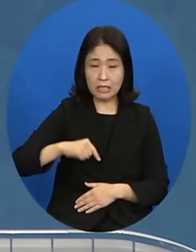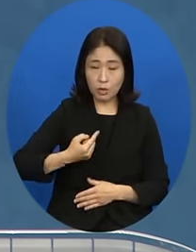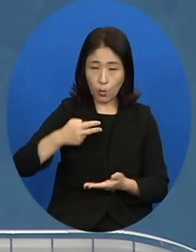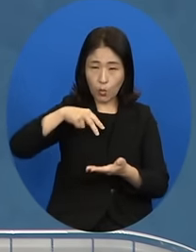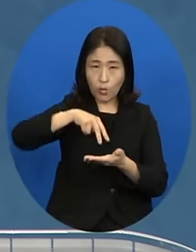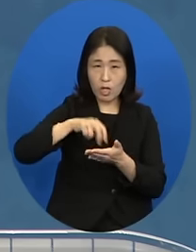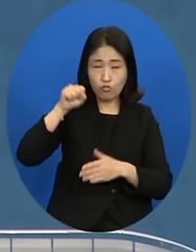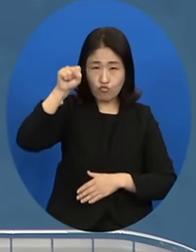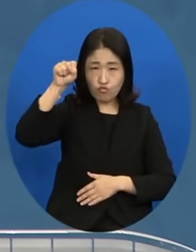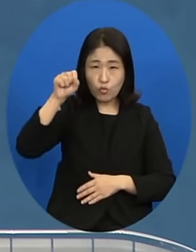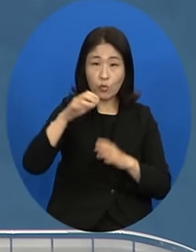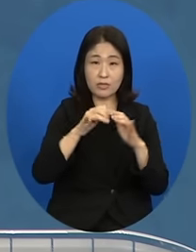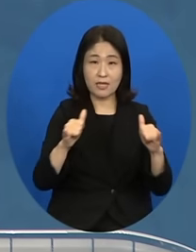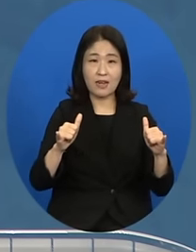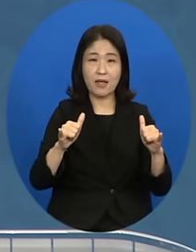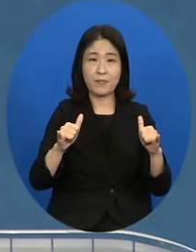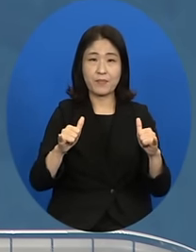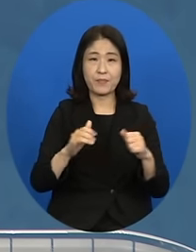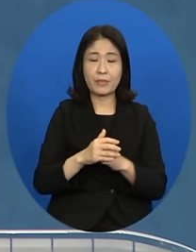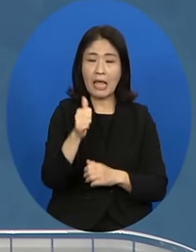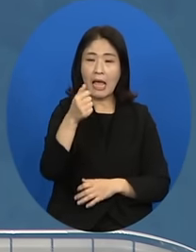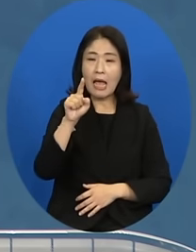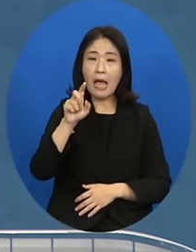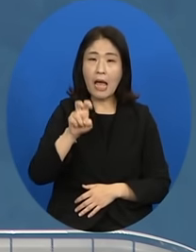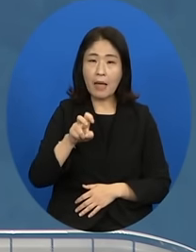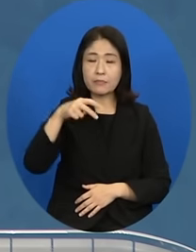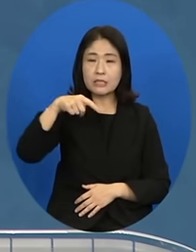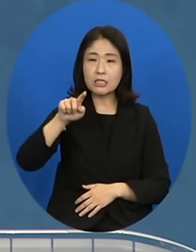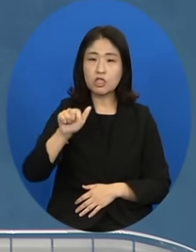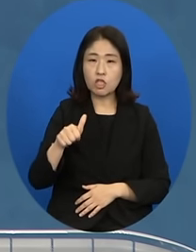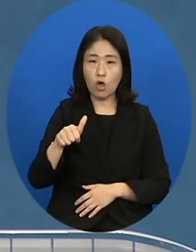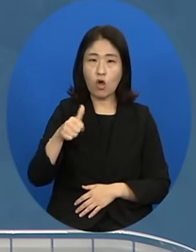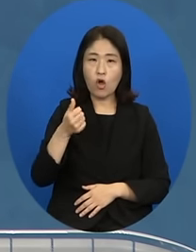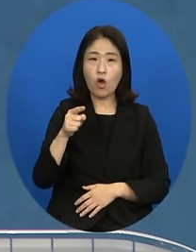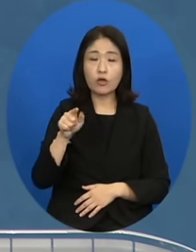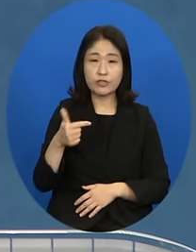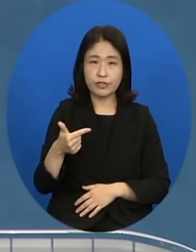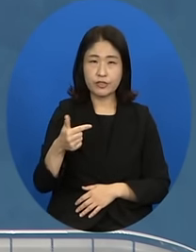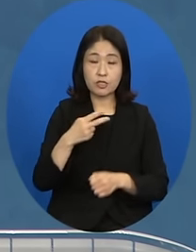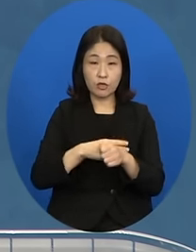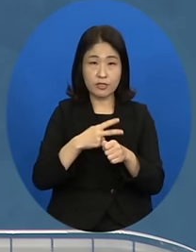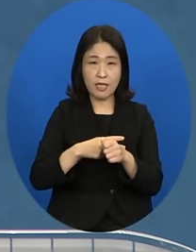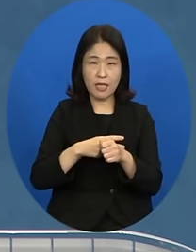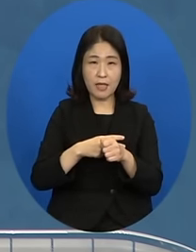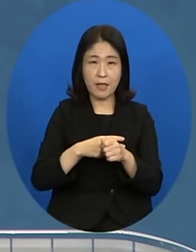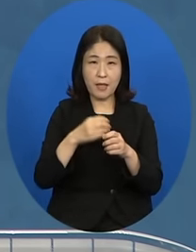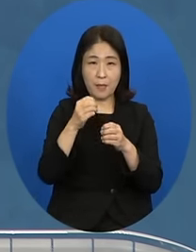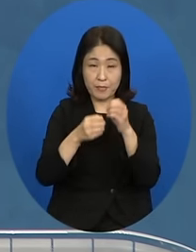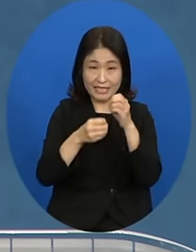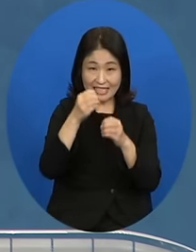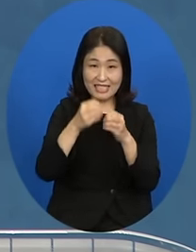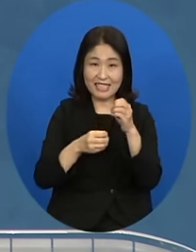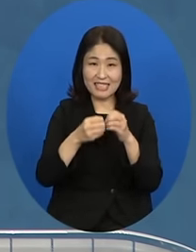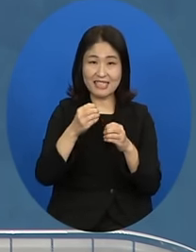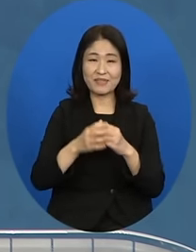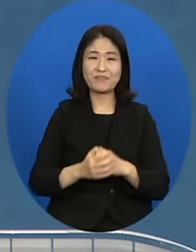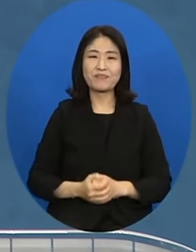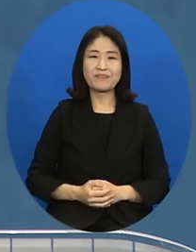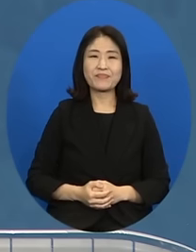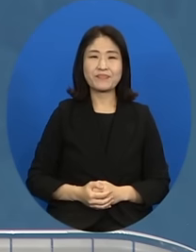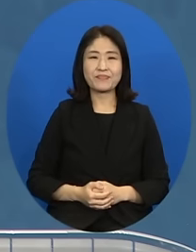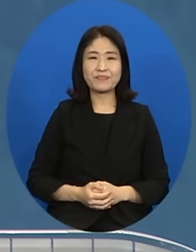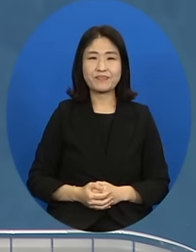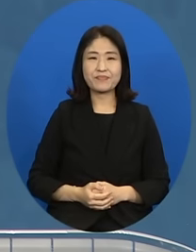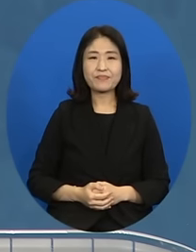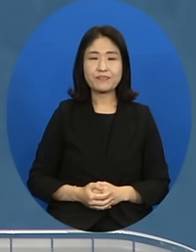독립운동가이자 기독교 사상가인 함석헌 선생이 쓰신 시예요. 그런데 대림절을 맞이하